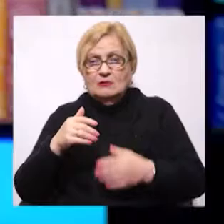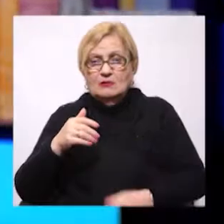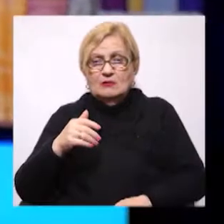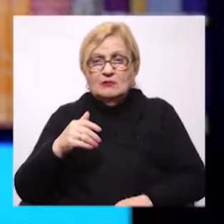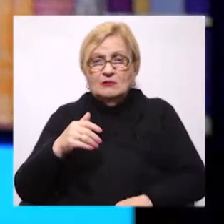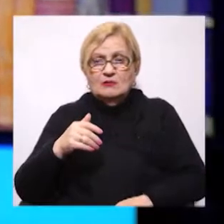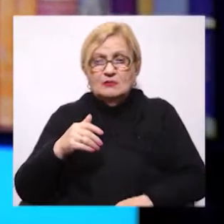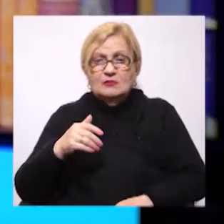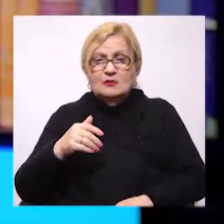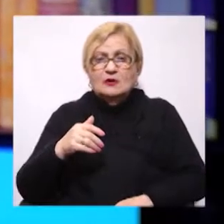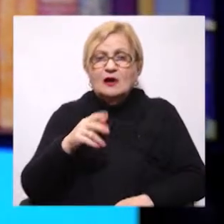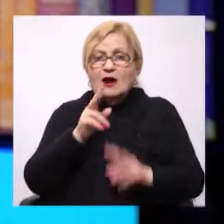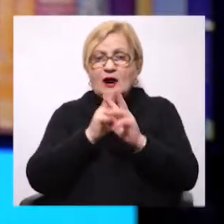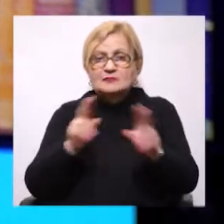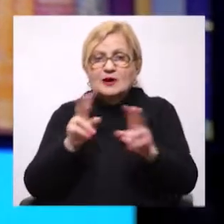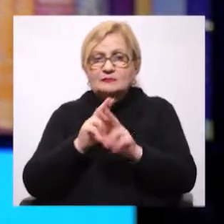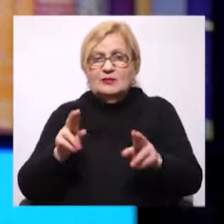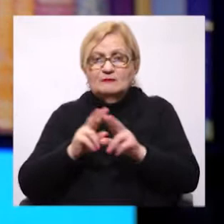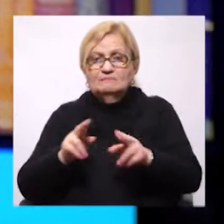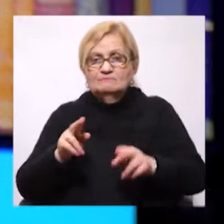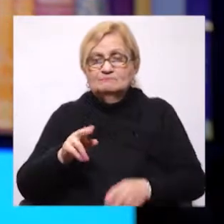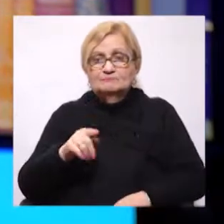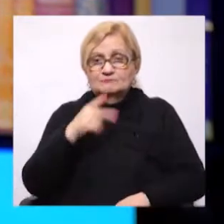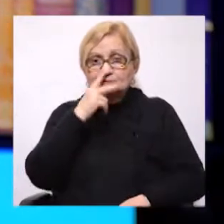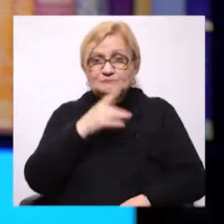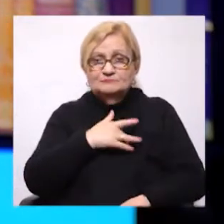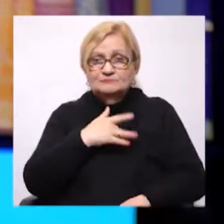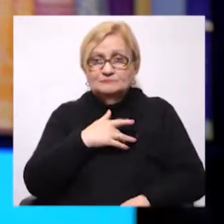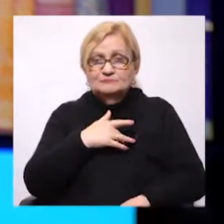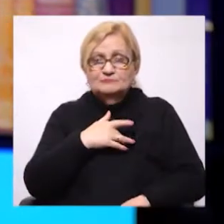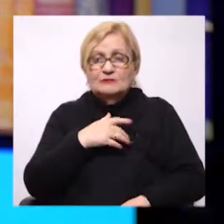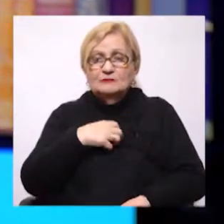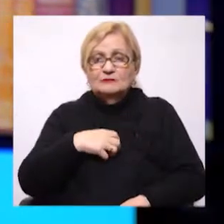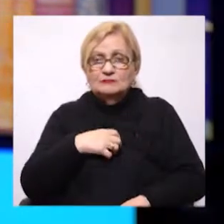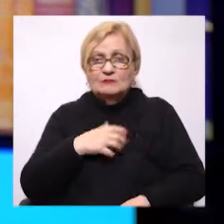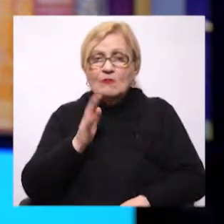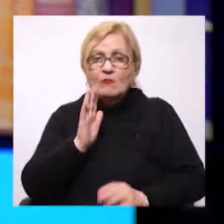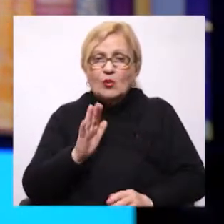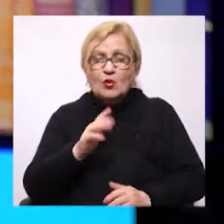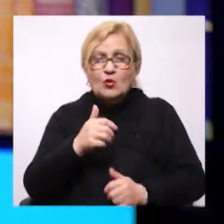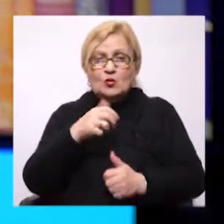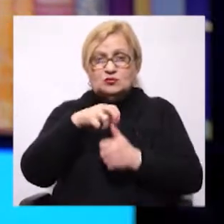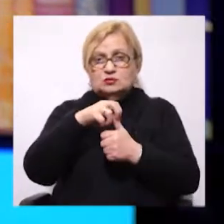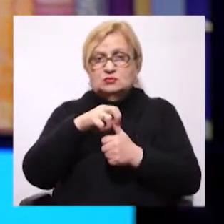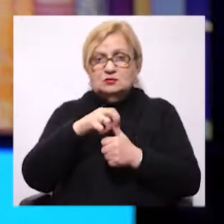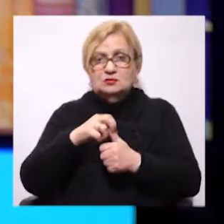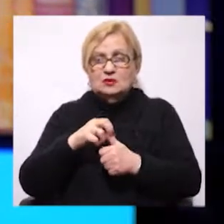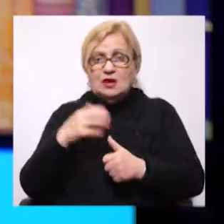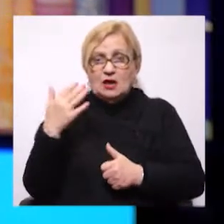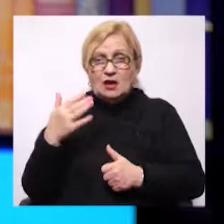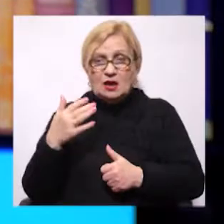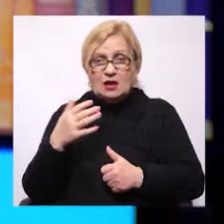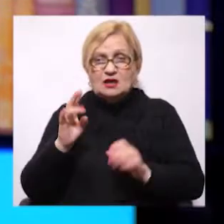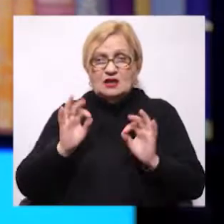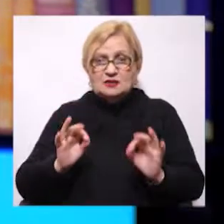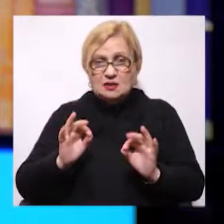შეიძლება კიდევ გაგრძელდეს. თითოეული ამ სიტყვისთვის მნიშვნელობას ცვლის, აი ნახე, პირველი ასო. ზუსტად ისე, როგორც